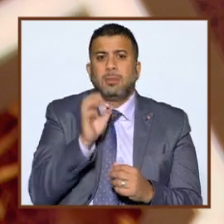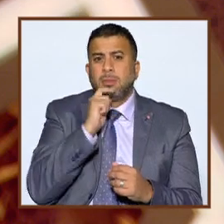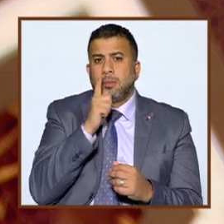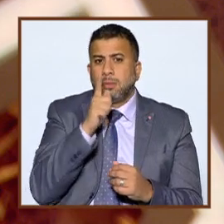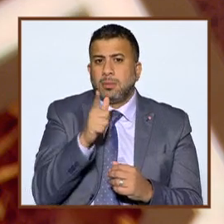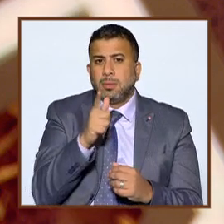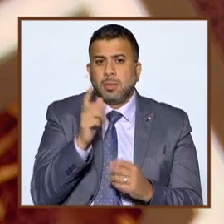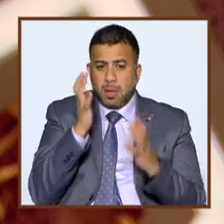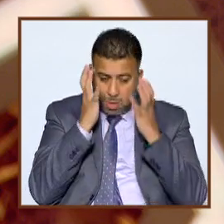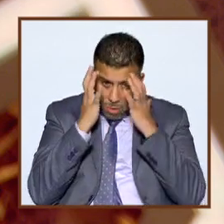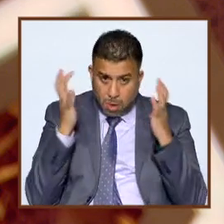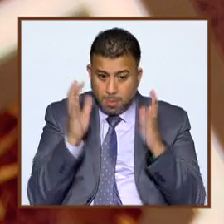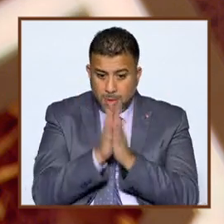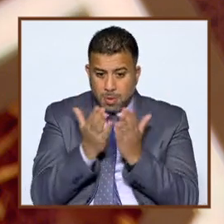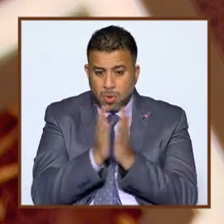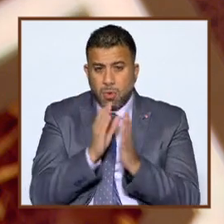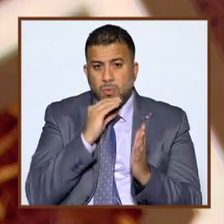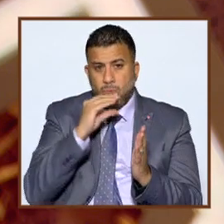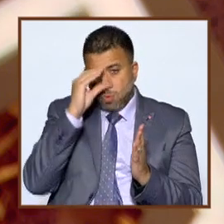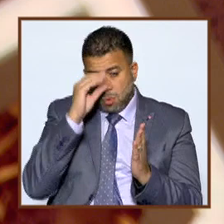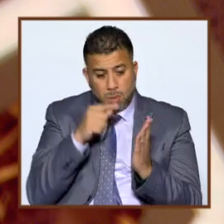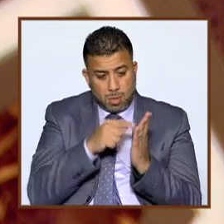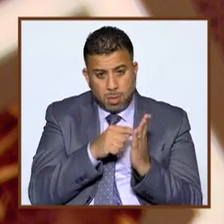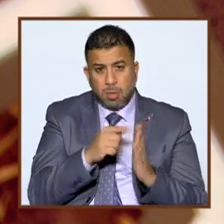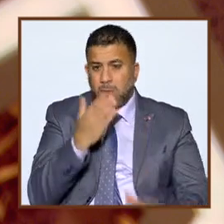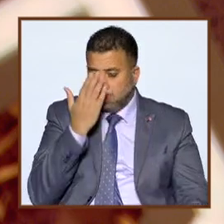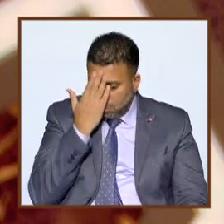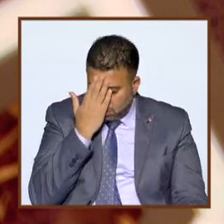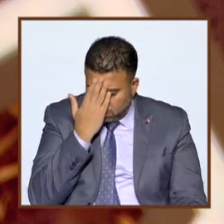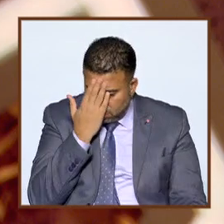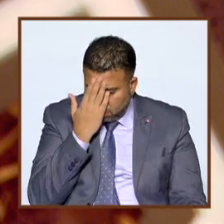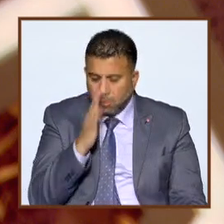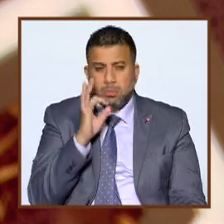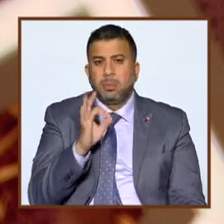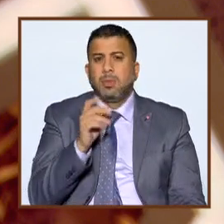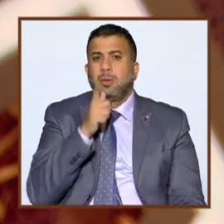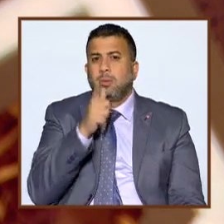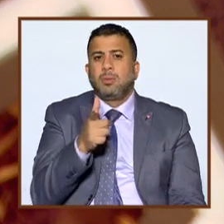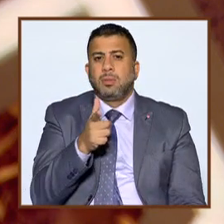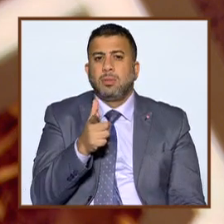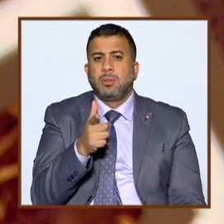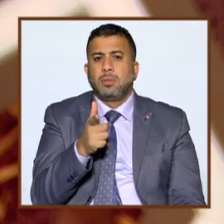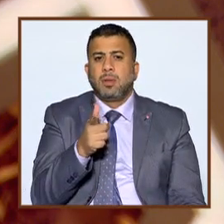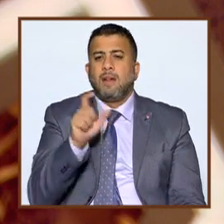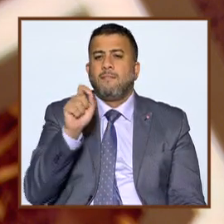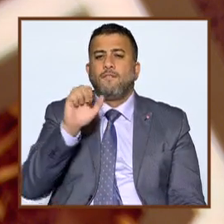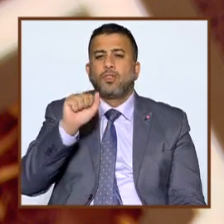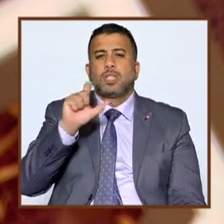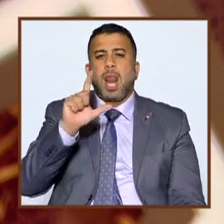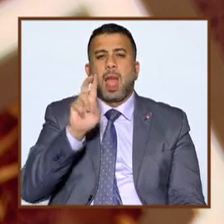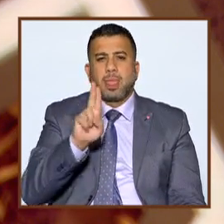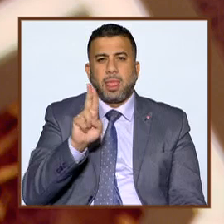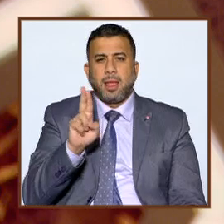الموجودة التي وضعها العلماء في مكان السجدة التي سجدها النبي عليه الصلاة والسلام. فهناك بعض